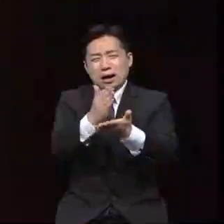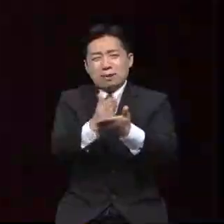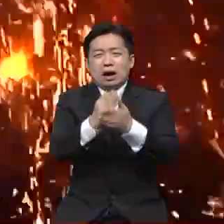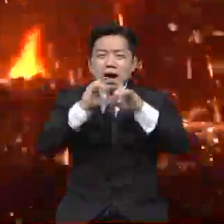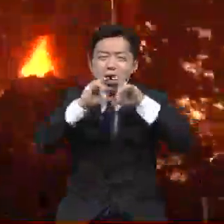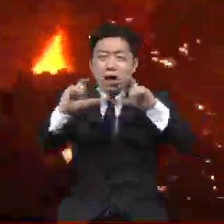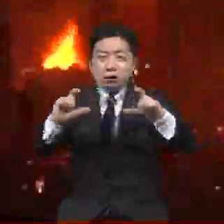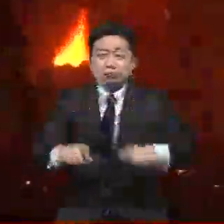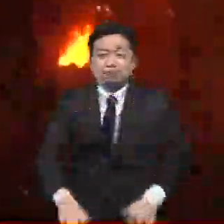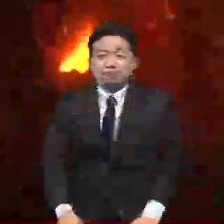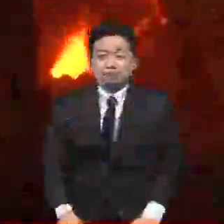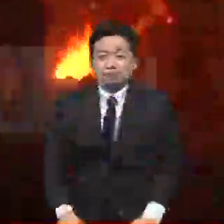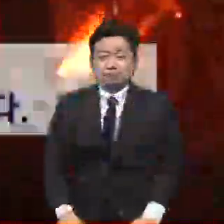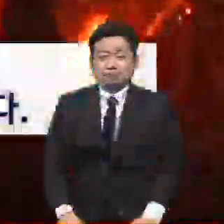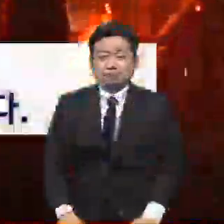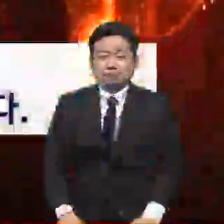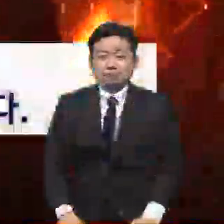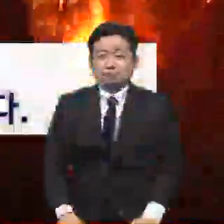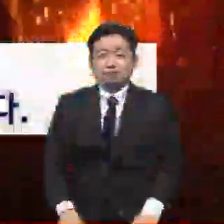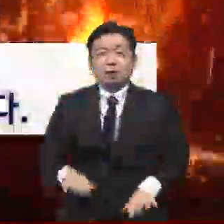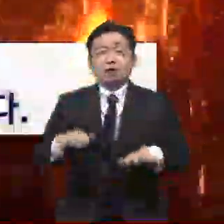촉구했습니다.